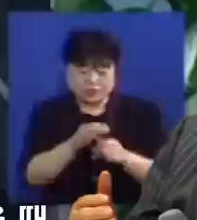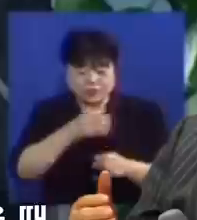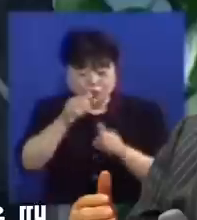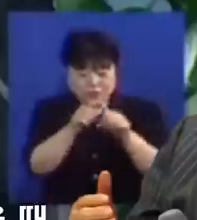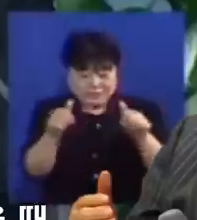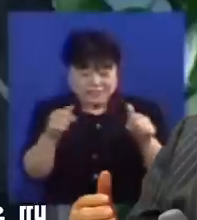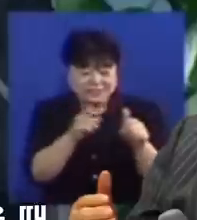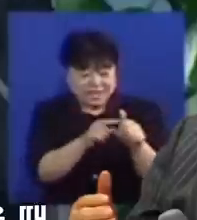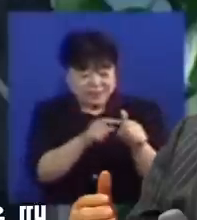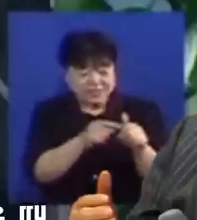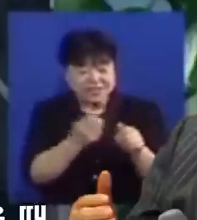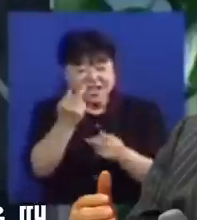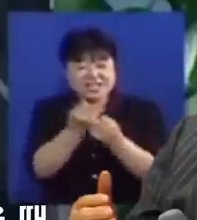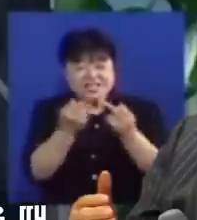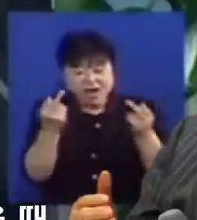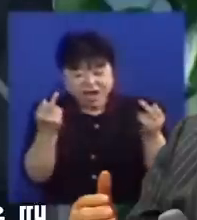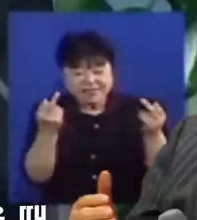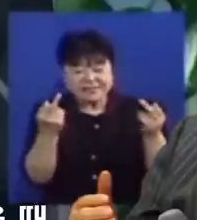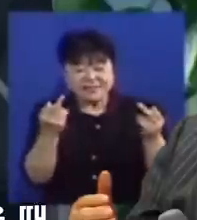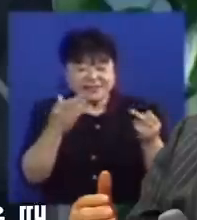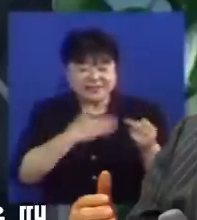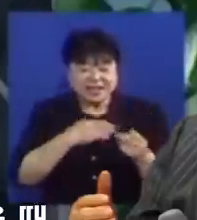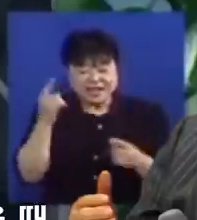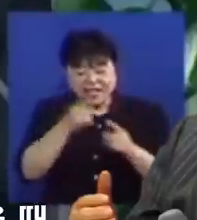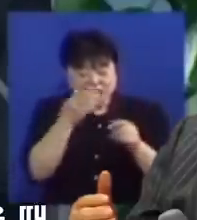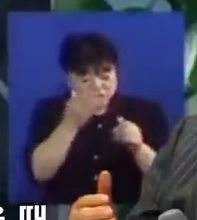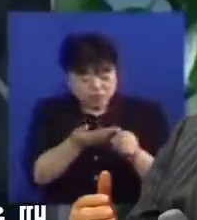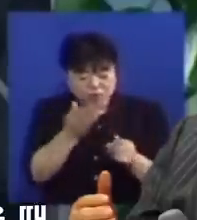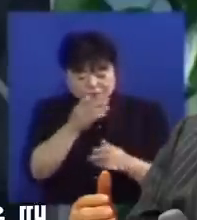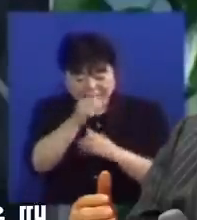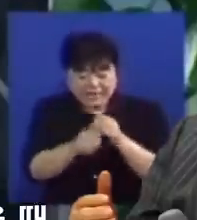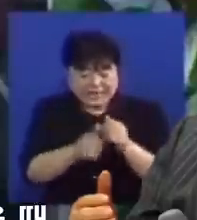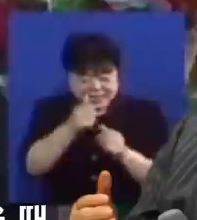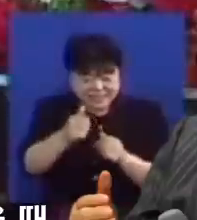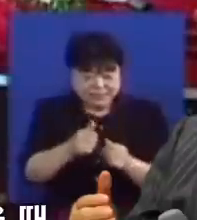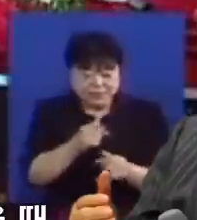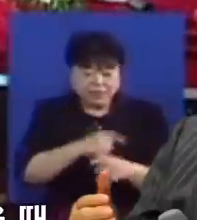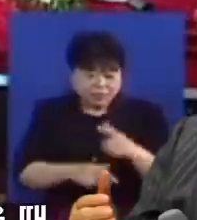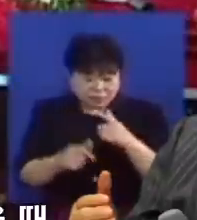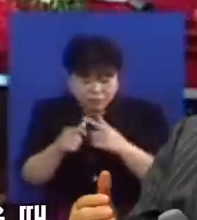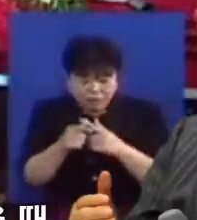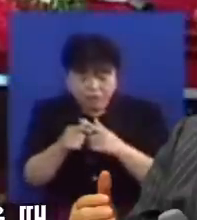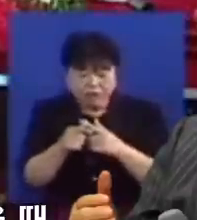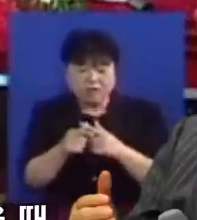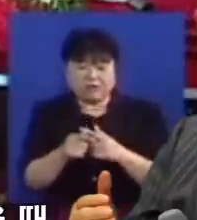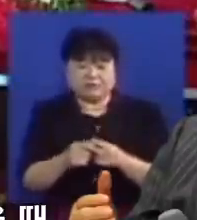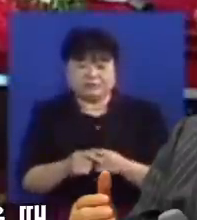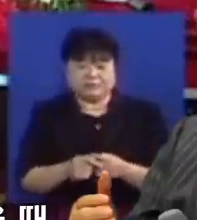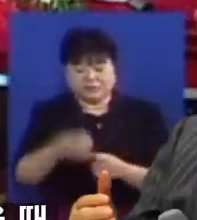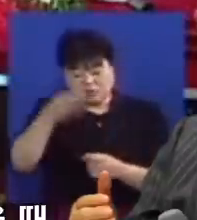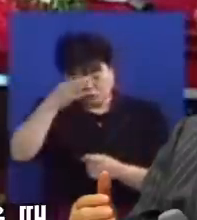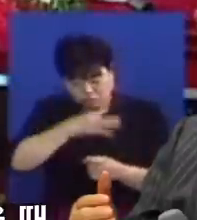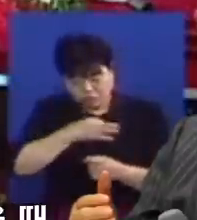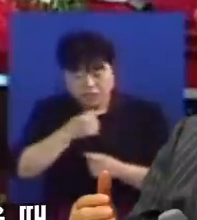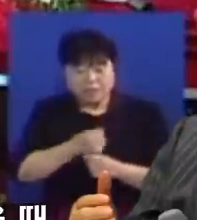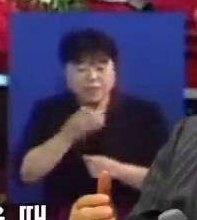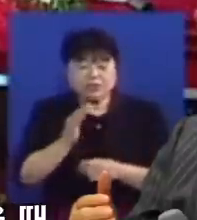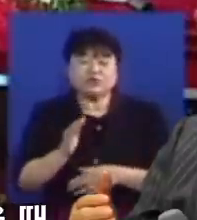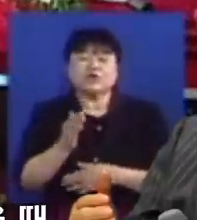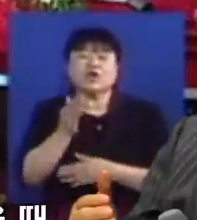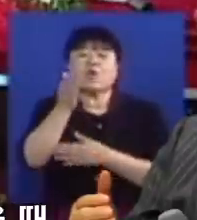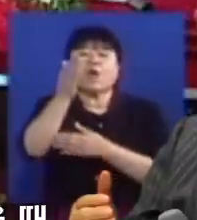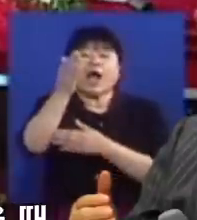나중에 형들에게 말하기를 형들은 나를 해하고자 했으나 하나님은 오히려 이것을